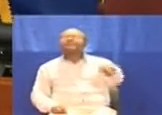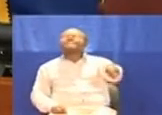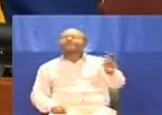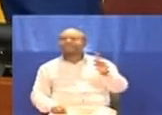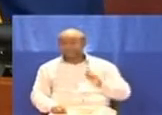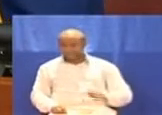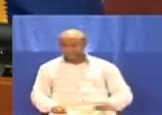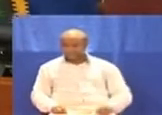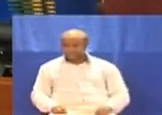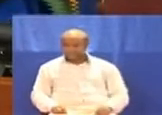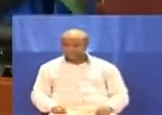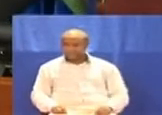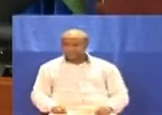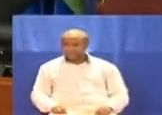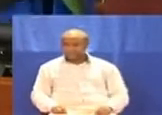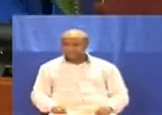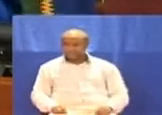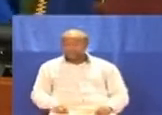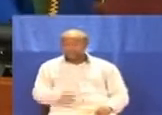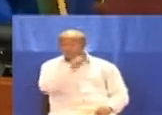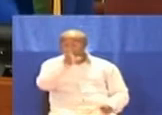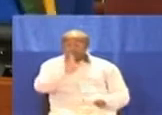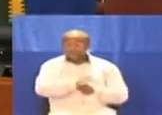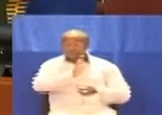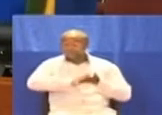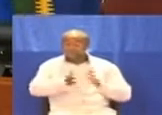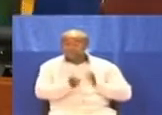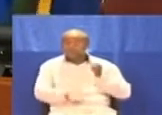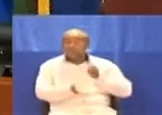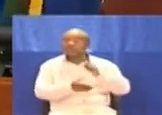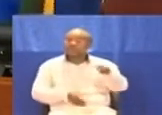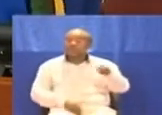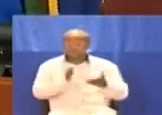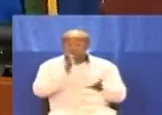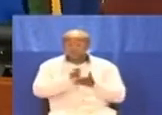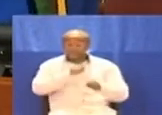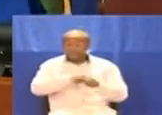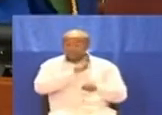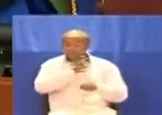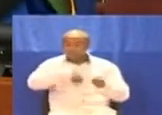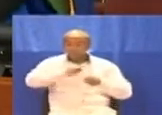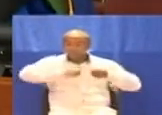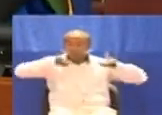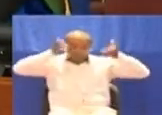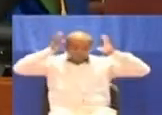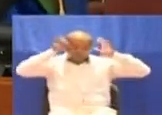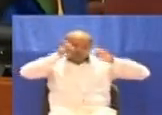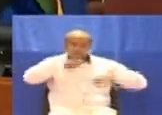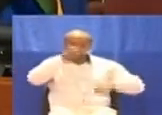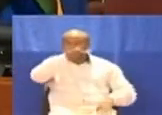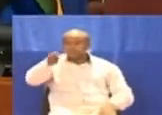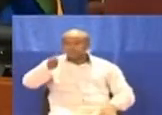hapa huyu atanyoosha nchi. Tulikuwa tumekubali kwamba wakati ule tulikuwa tumechanganyikiwa Tanzania.